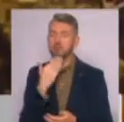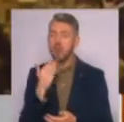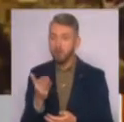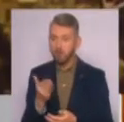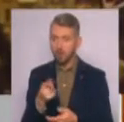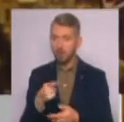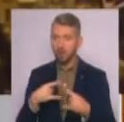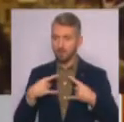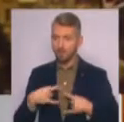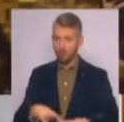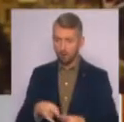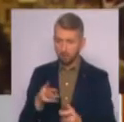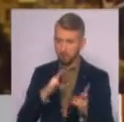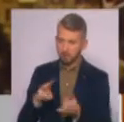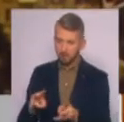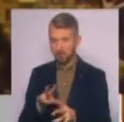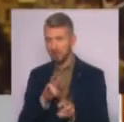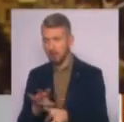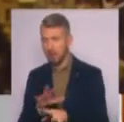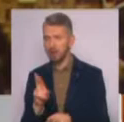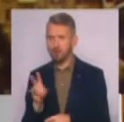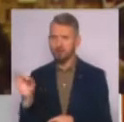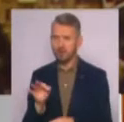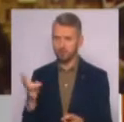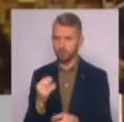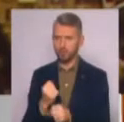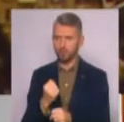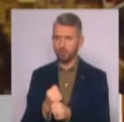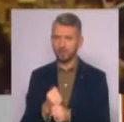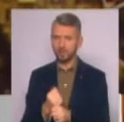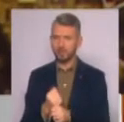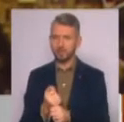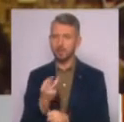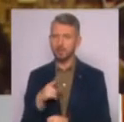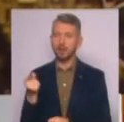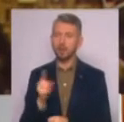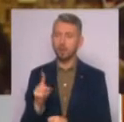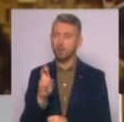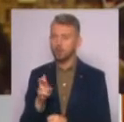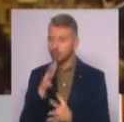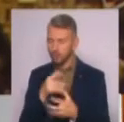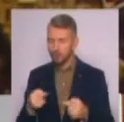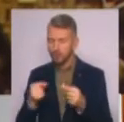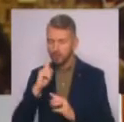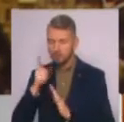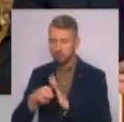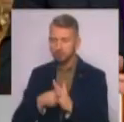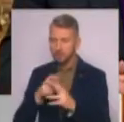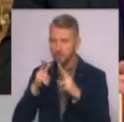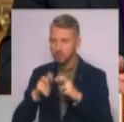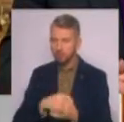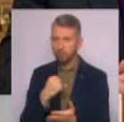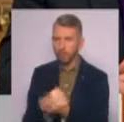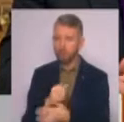шкідливо проводити флюорографію і як часто її потрібно робити для того, щоб своєчасно діагностувати